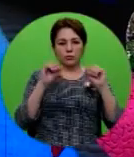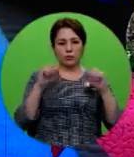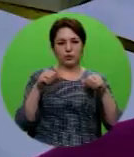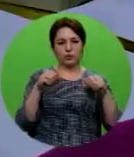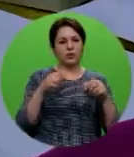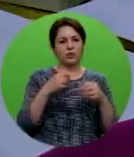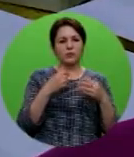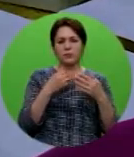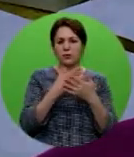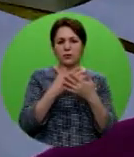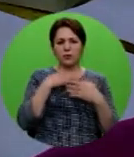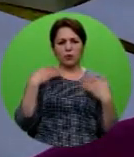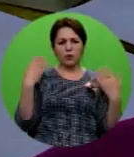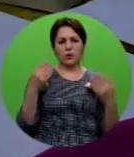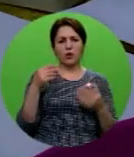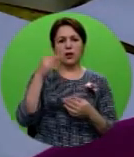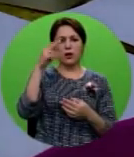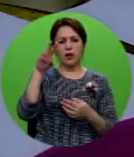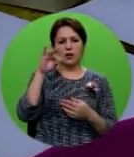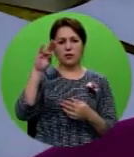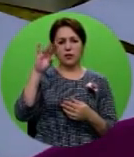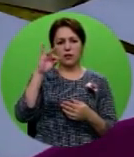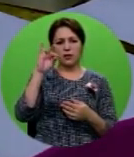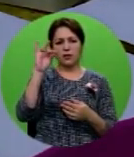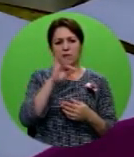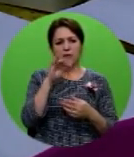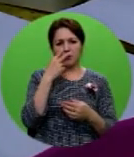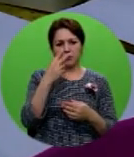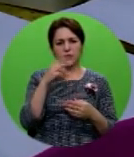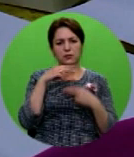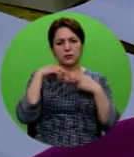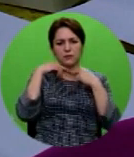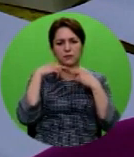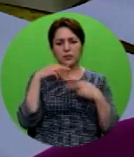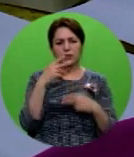линий. Вот таким образом, ребята.